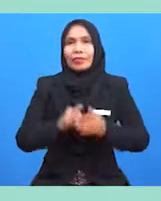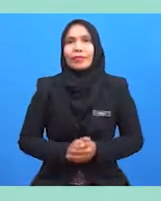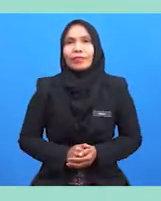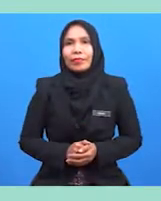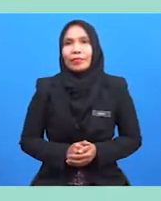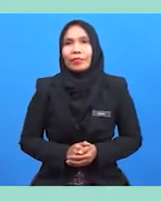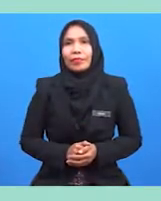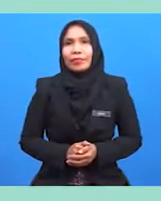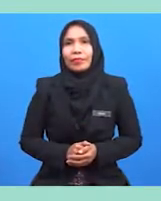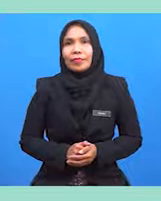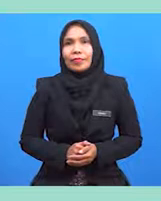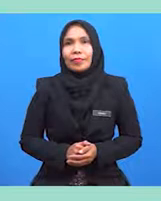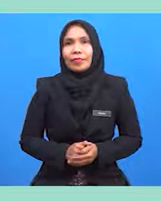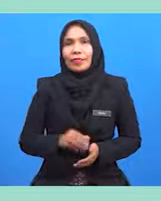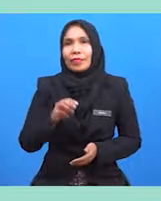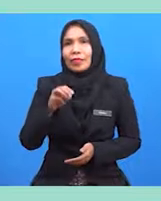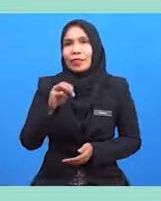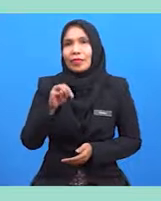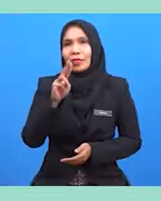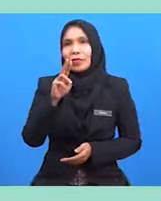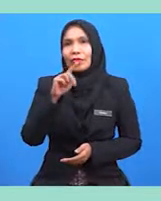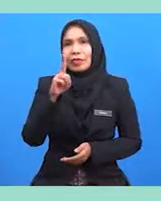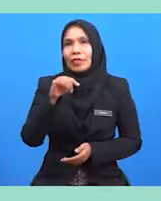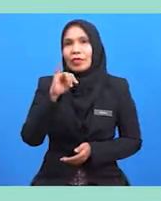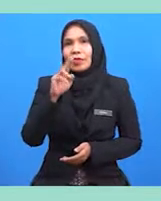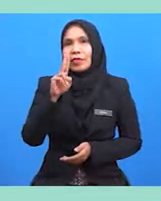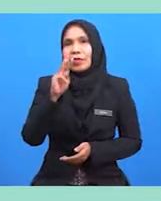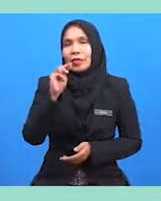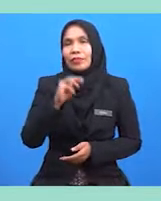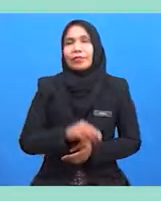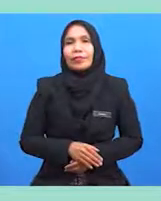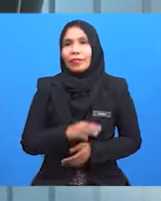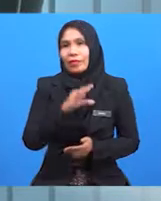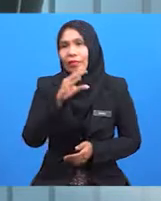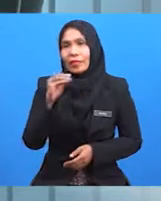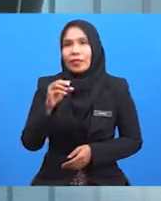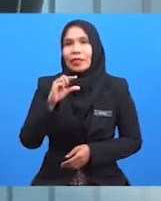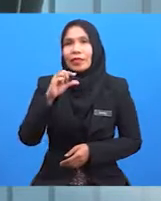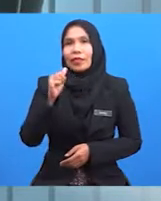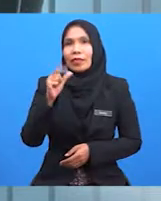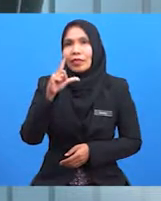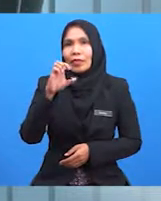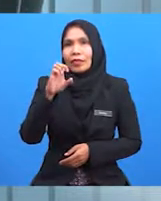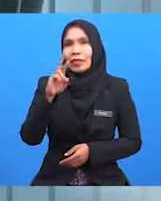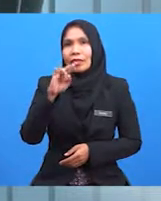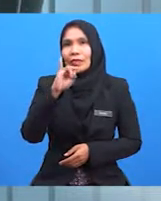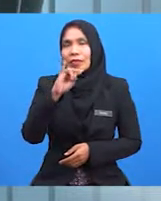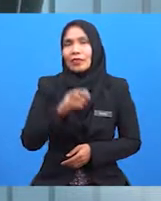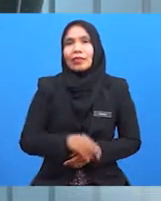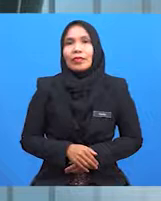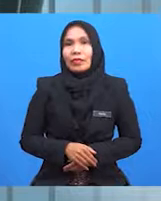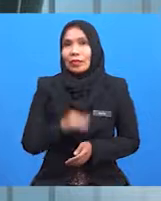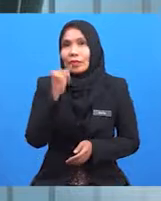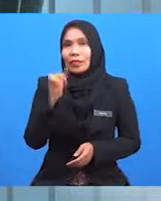ialah bangunan muzium dan galeri seni Bank Negara Malaysia. Murid-murid, pernah ke sana